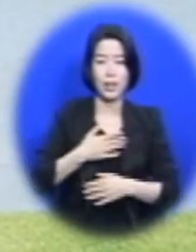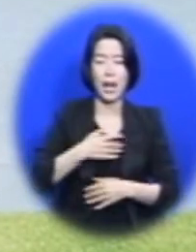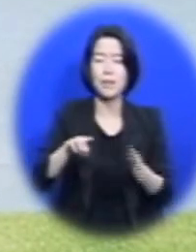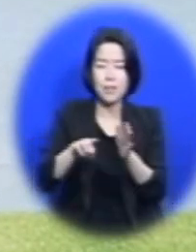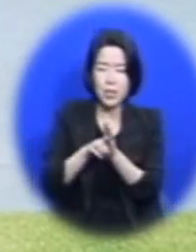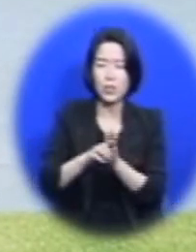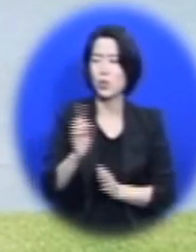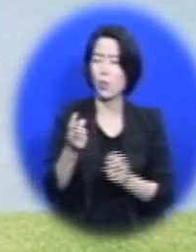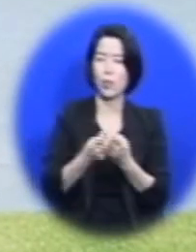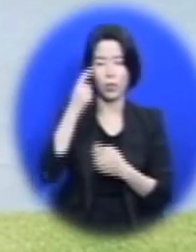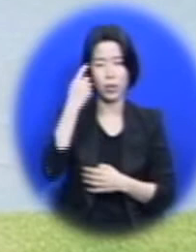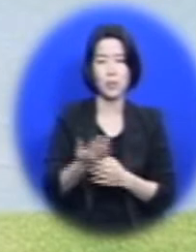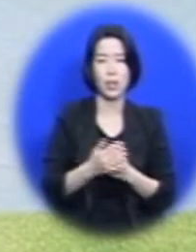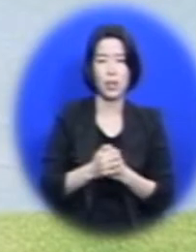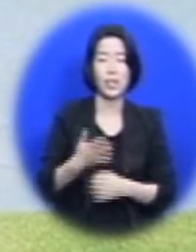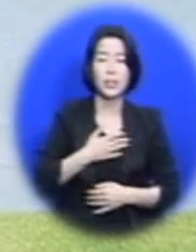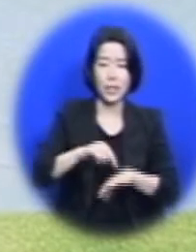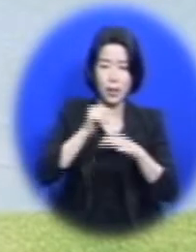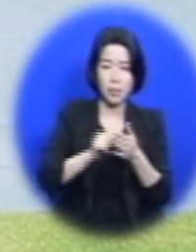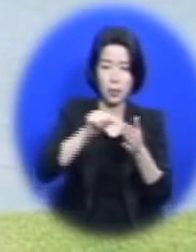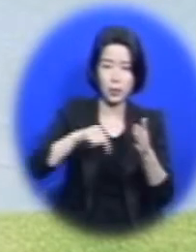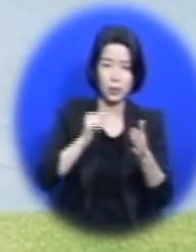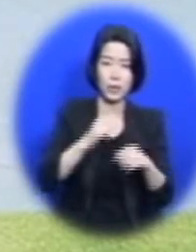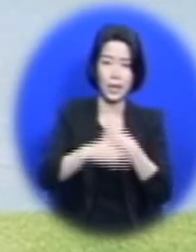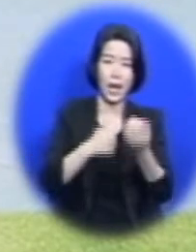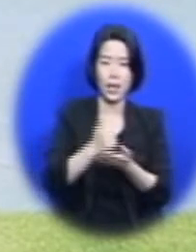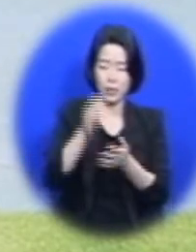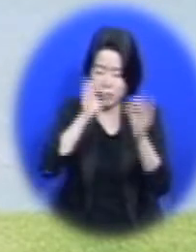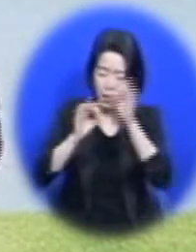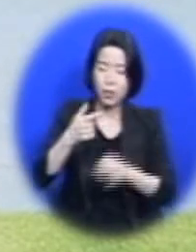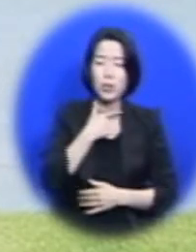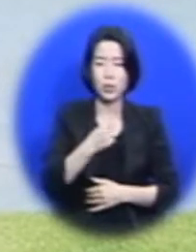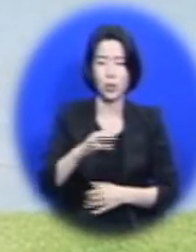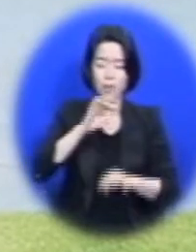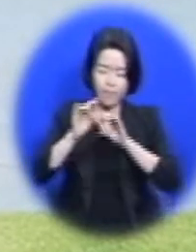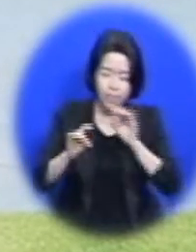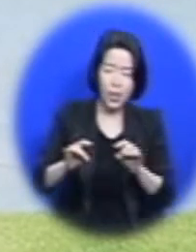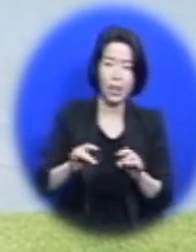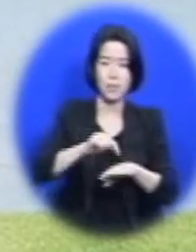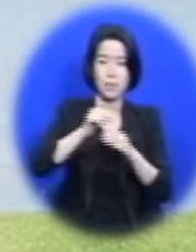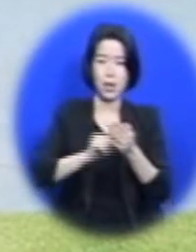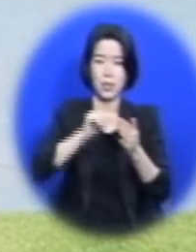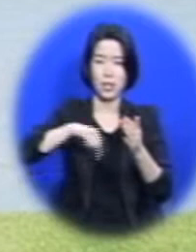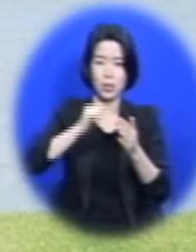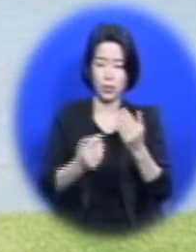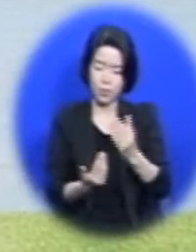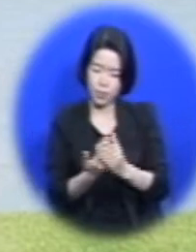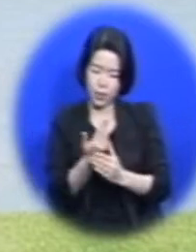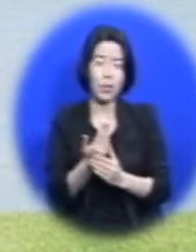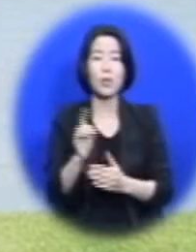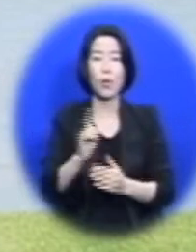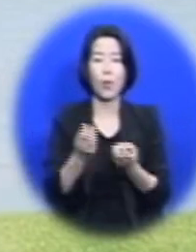믿어지는데 어떻게? 내 마음속에는 하나님을 찾고 싶고 갈망하는 마음이 내 속에 일어나는데